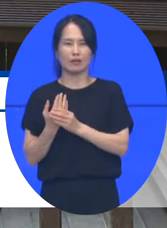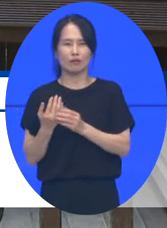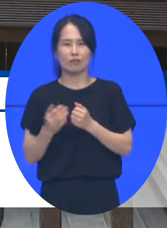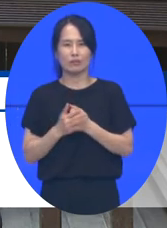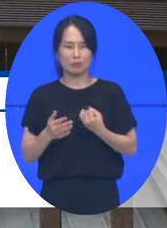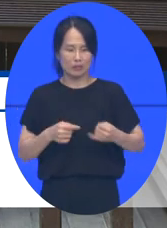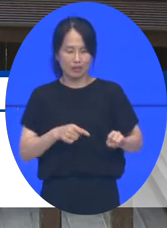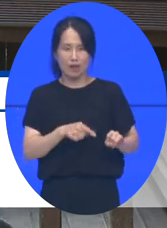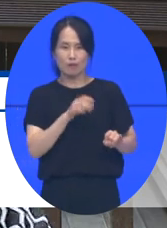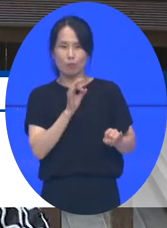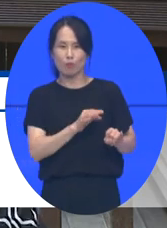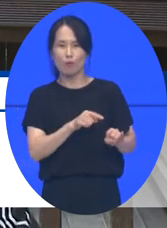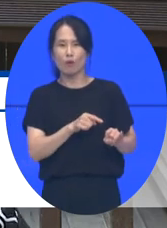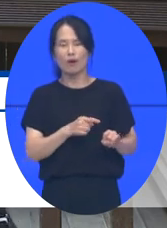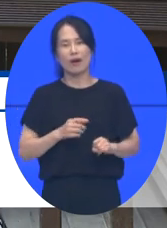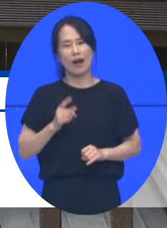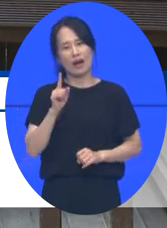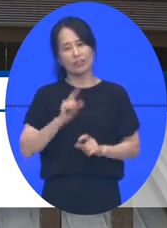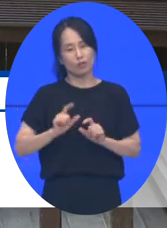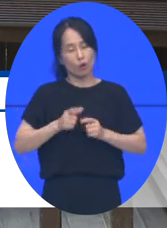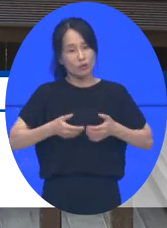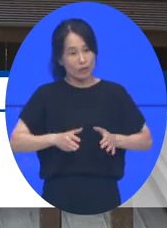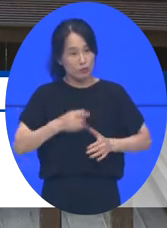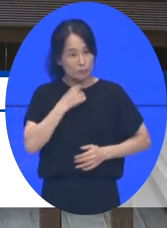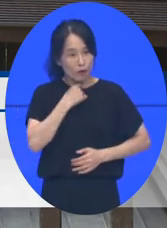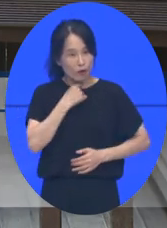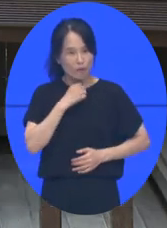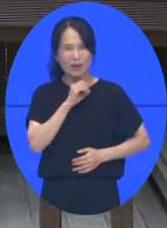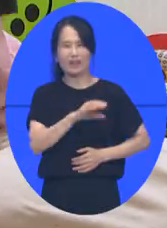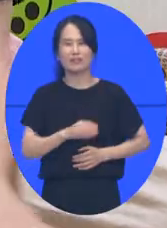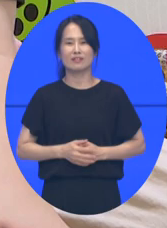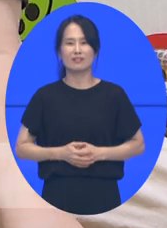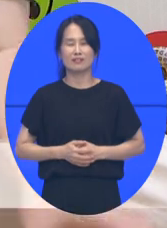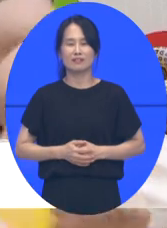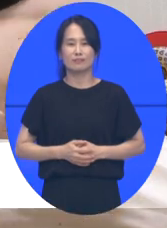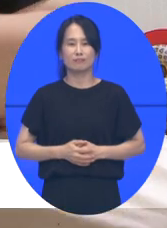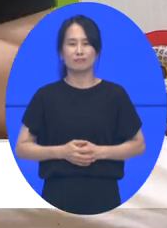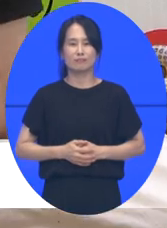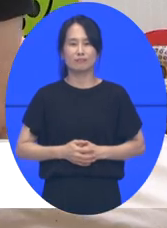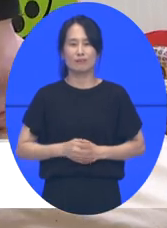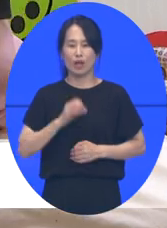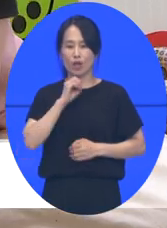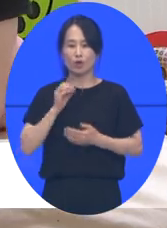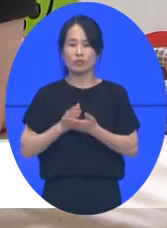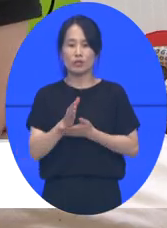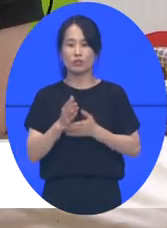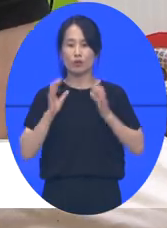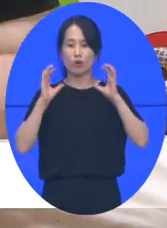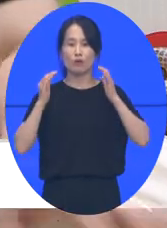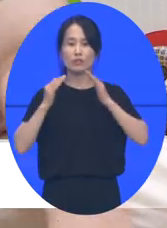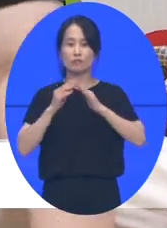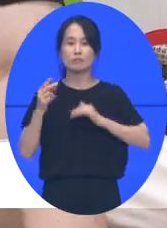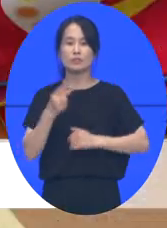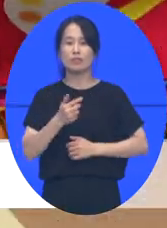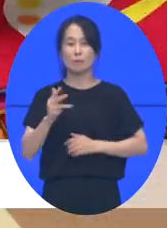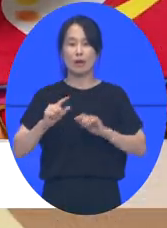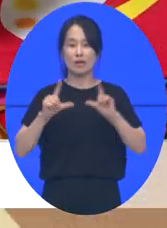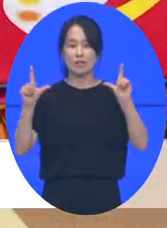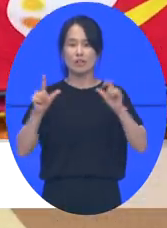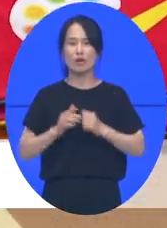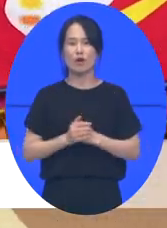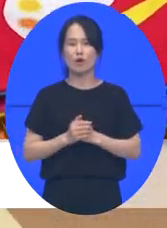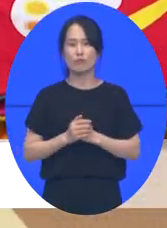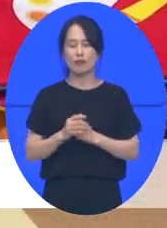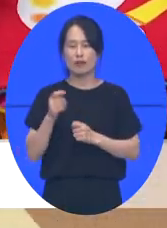딸 보고 우리 하나 더 놓을까? 내가 이런 얘기도 할 정도로. 경기도 영세아 전용 어린이집은 지난 2008년